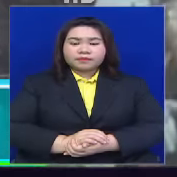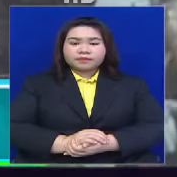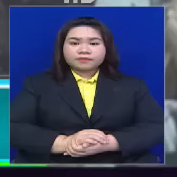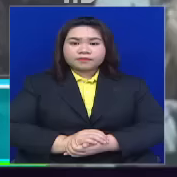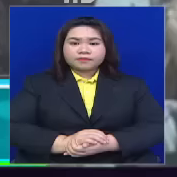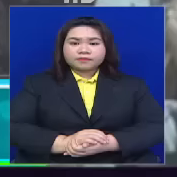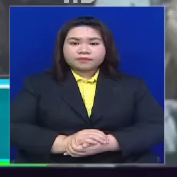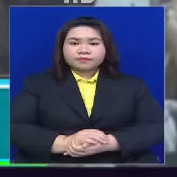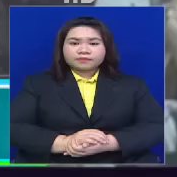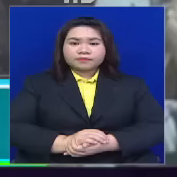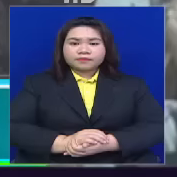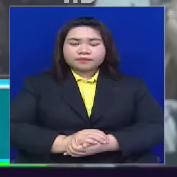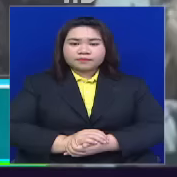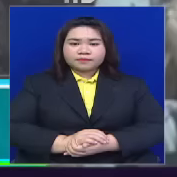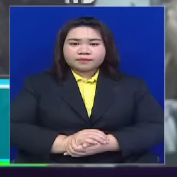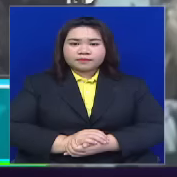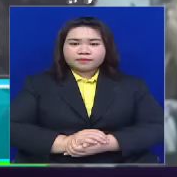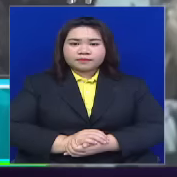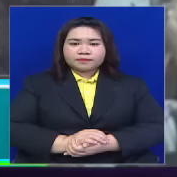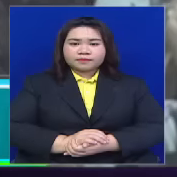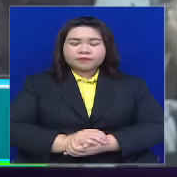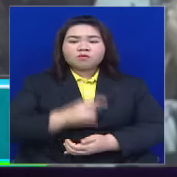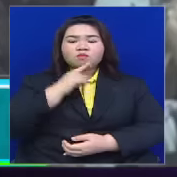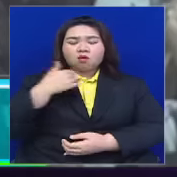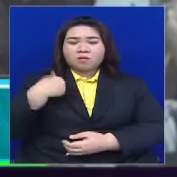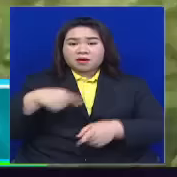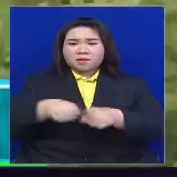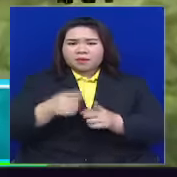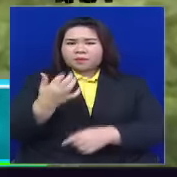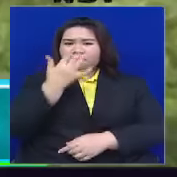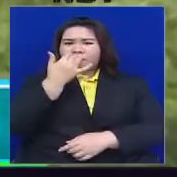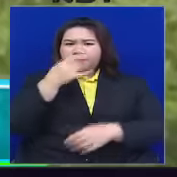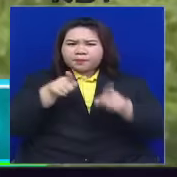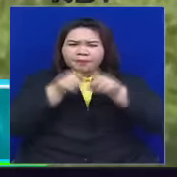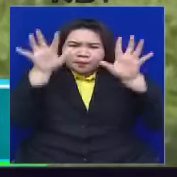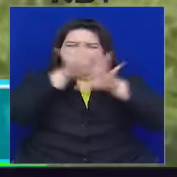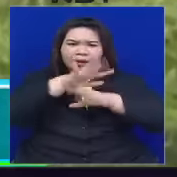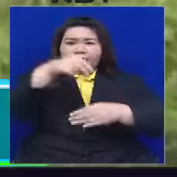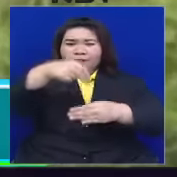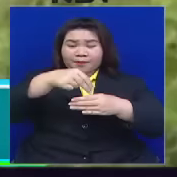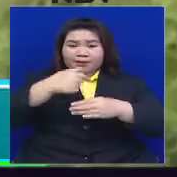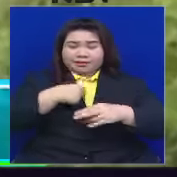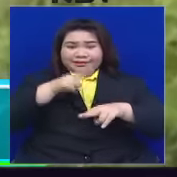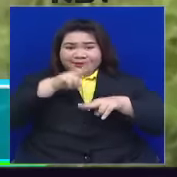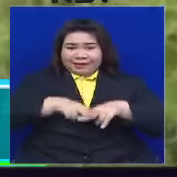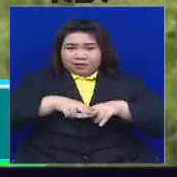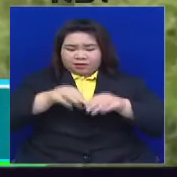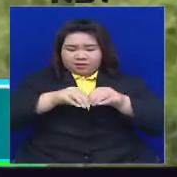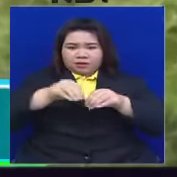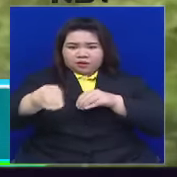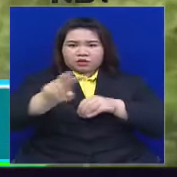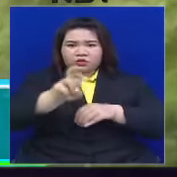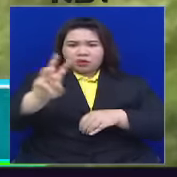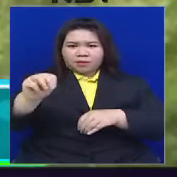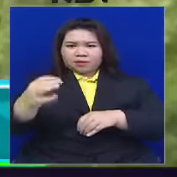่ครับ มีกลิ่นคล้ายกับน้ำมันนะครับซึ่งห่างจากจุดที่เรานั่งอยู่นี้ประมาณ200 เมตรนะครับแต่ว่